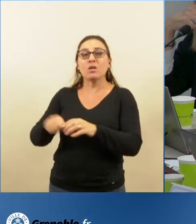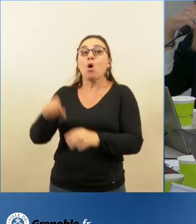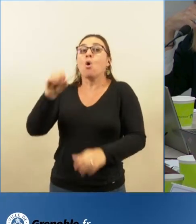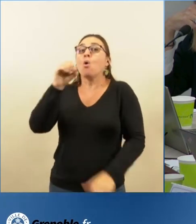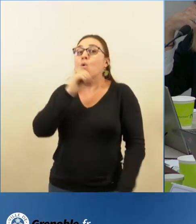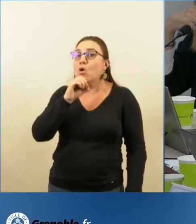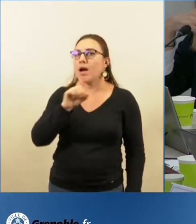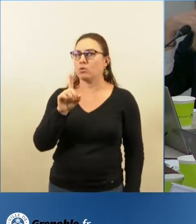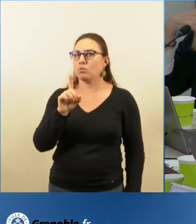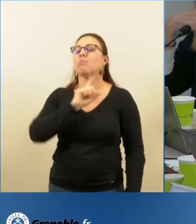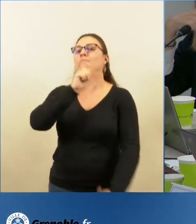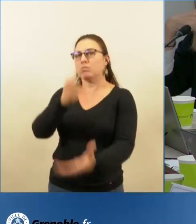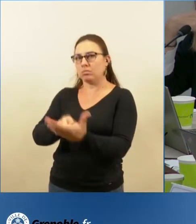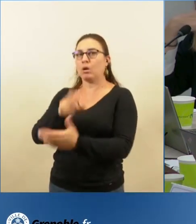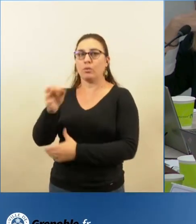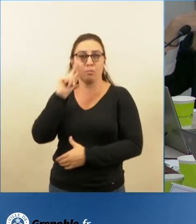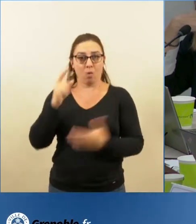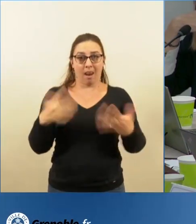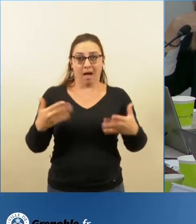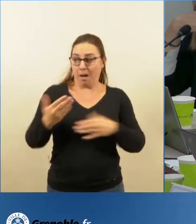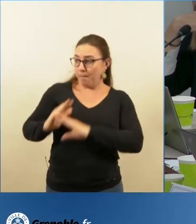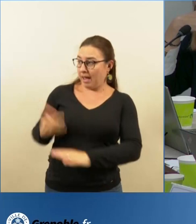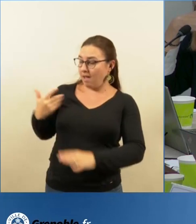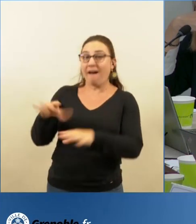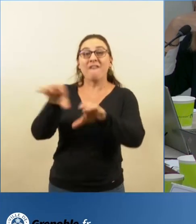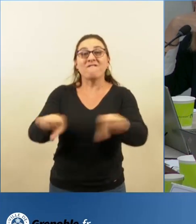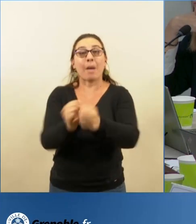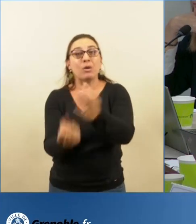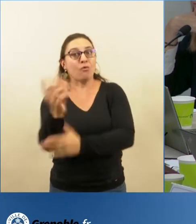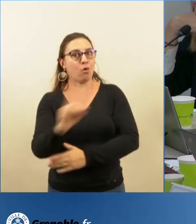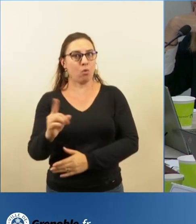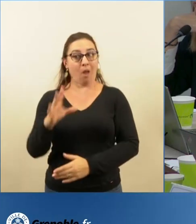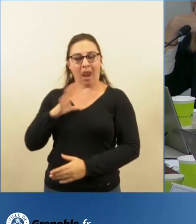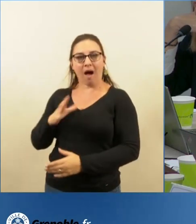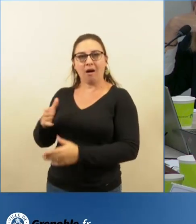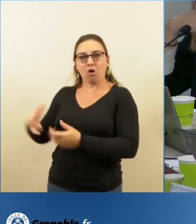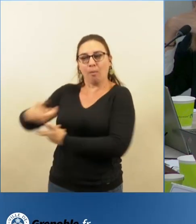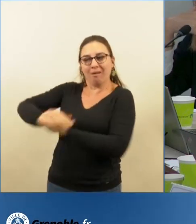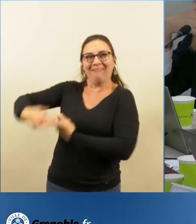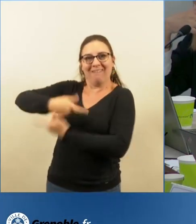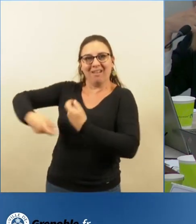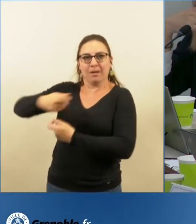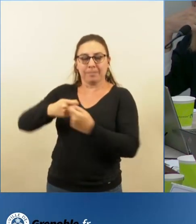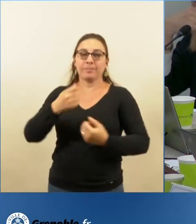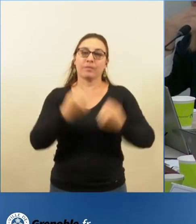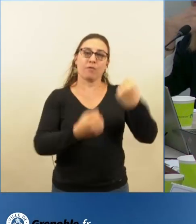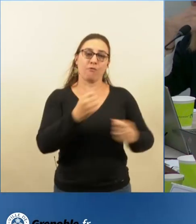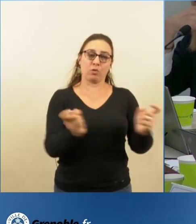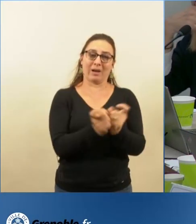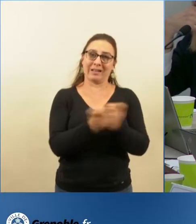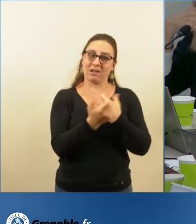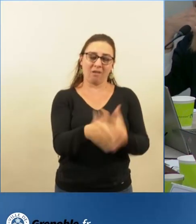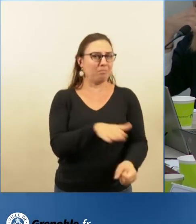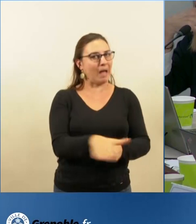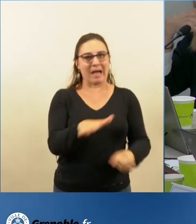parce que ces véhicules existent déjà on en fabriquerait pas de nouveau et que l'offre en occasion de véhicules électriques aujourd'hui n'est